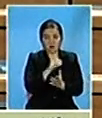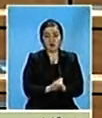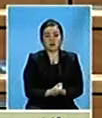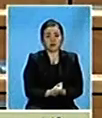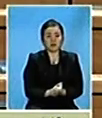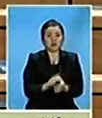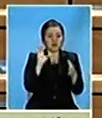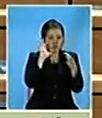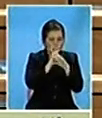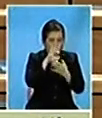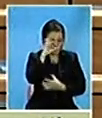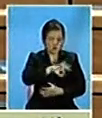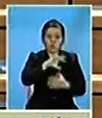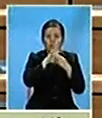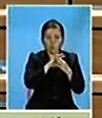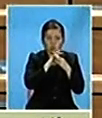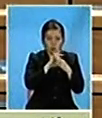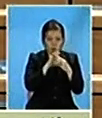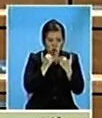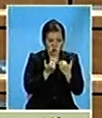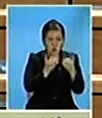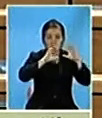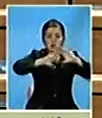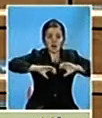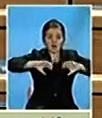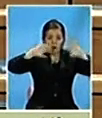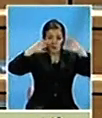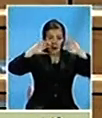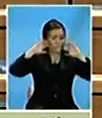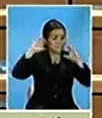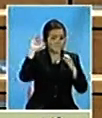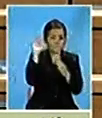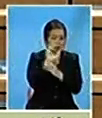ที่น่าเป็นห่วงอย่างยิ่งก็คือรัฐบาลไม่สามารถบังคับ